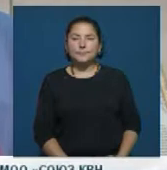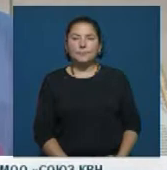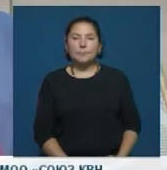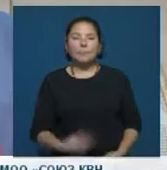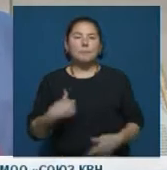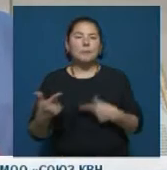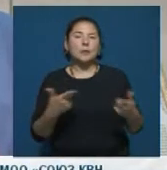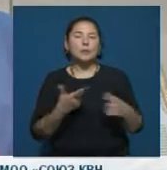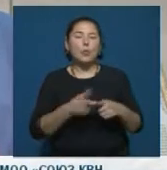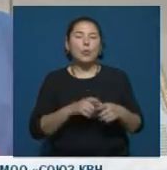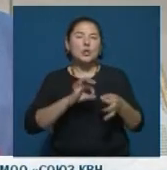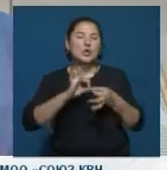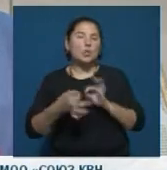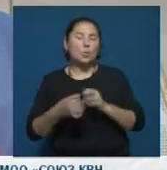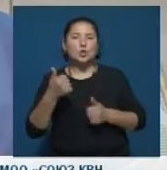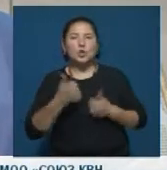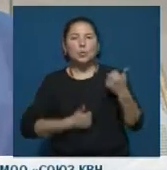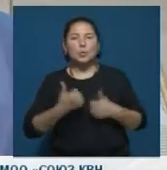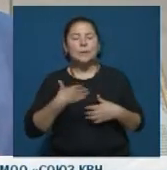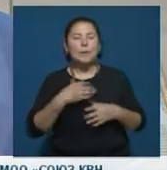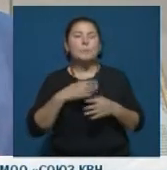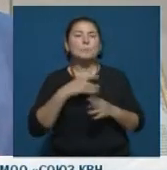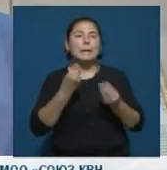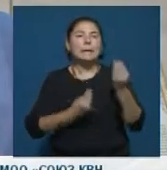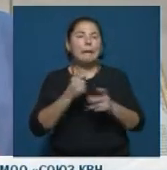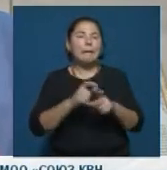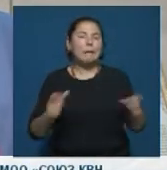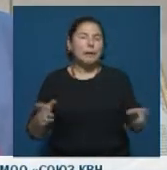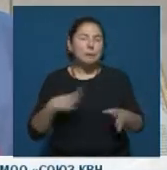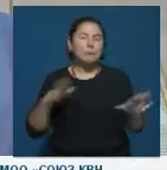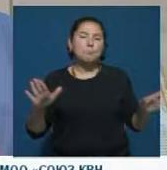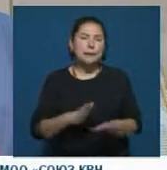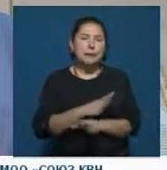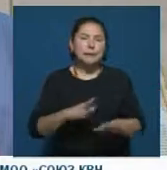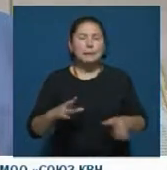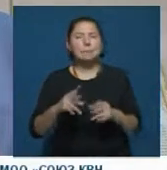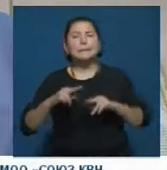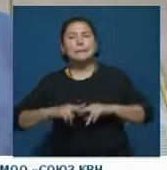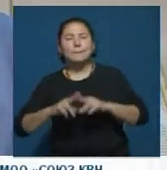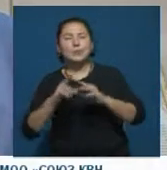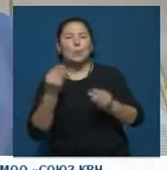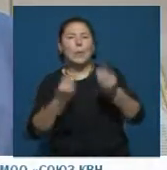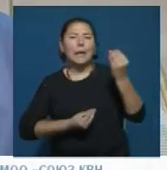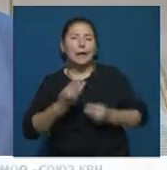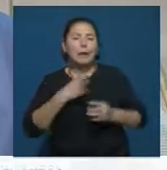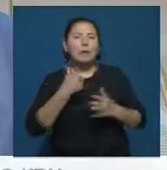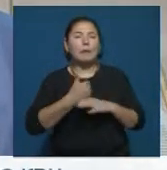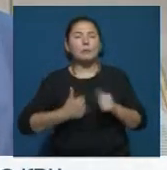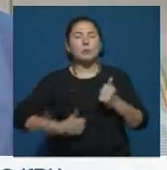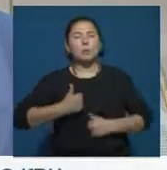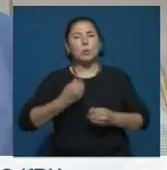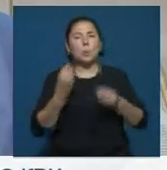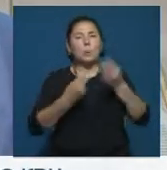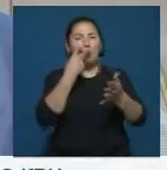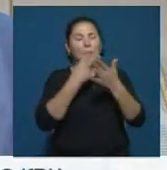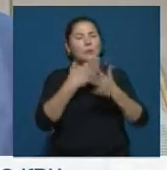Мы подготовили очень сложные туры нашим игрокам. Здесь будет и песенный конкурс, и стенд со звездой. Главное – показать достойную игру. Наши